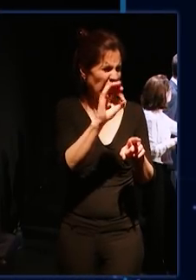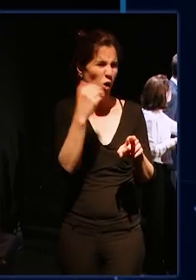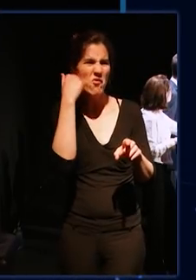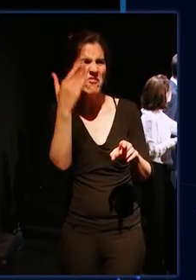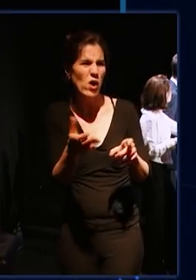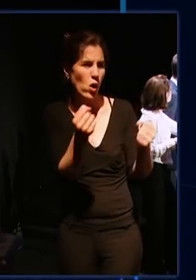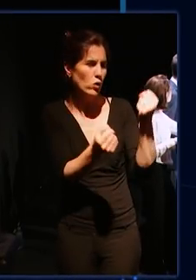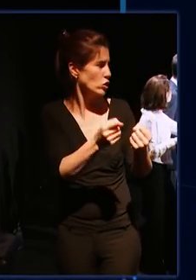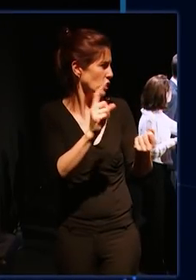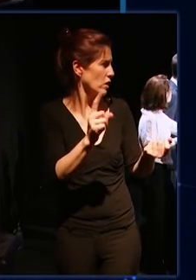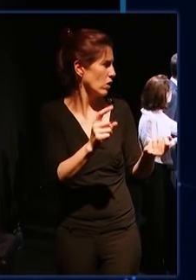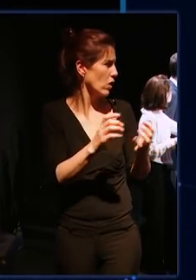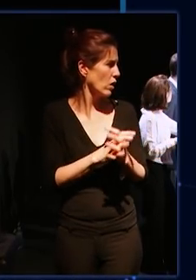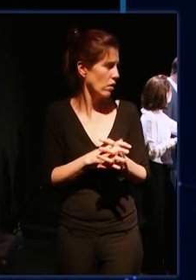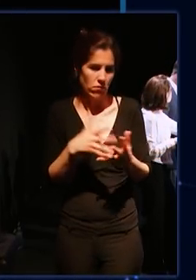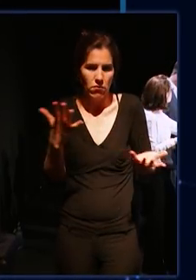No.